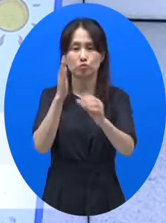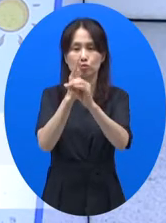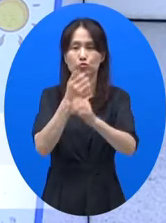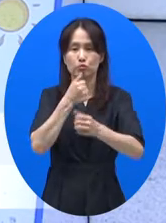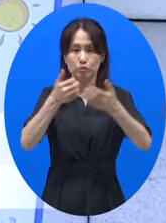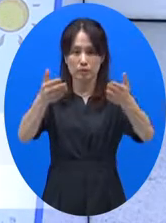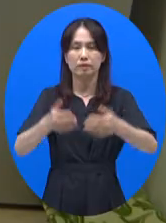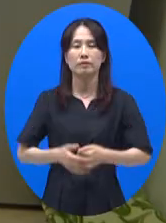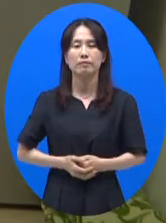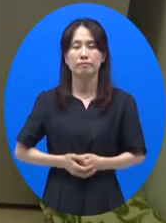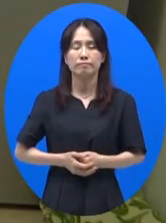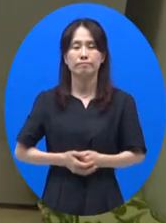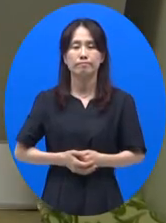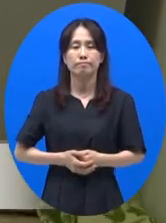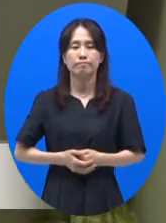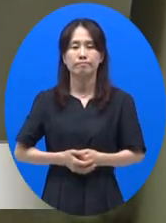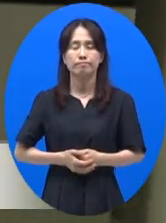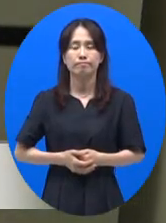기자입니다.